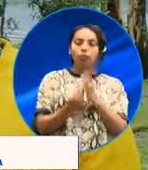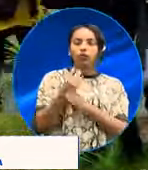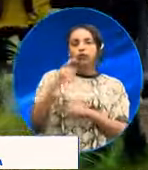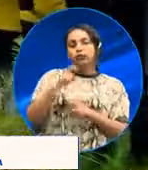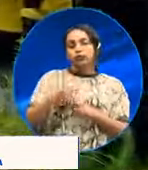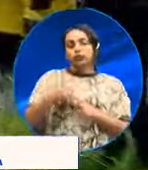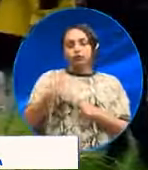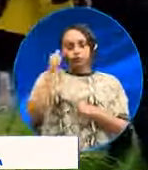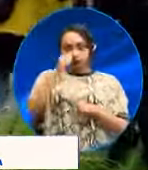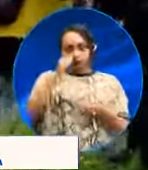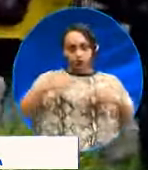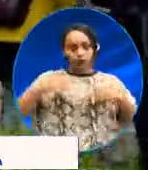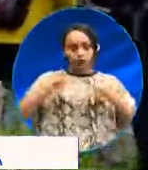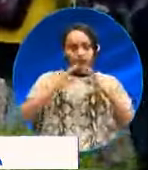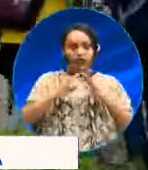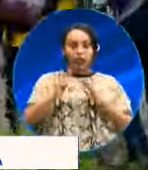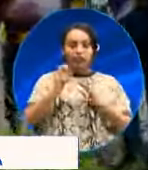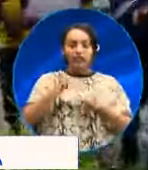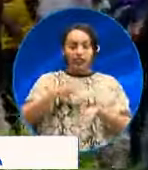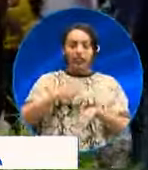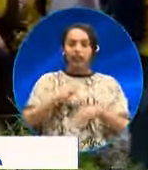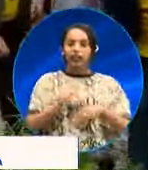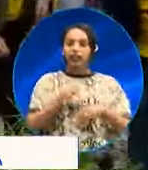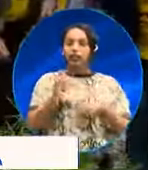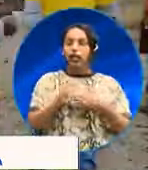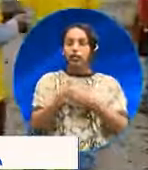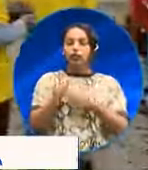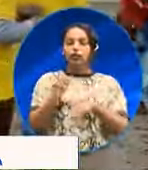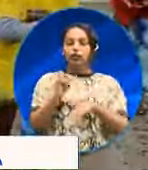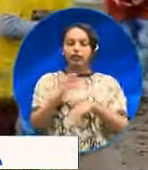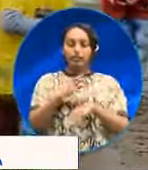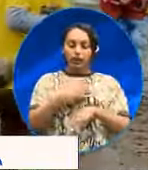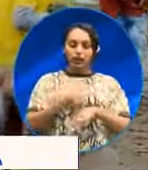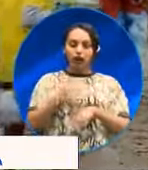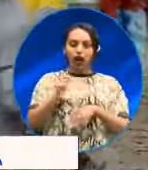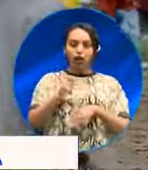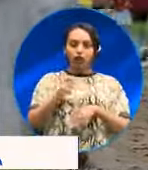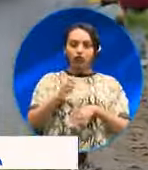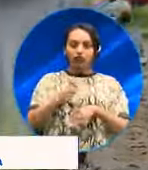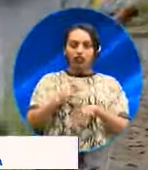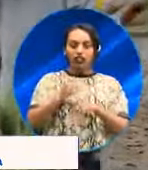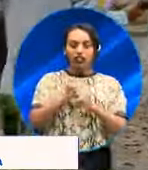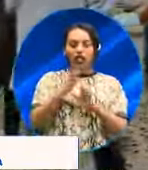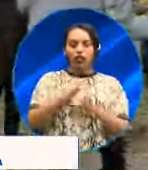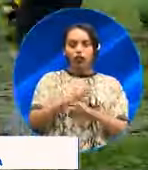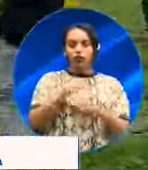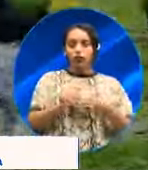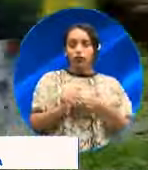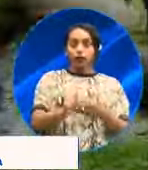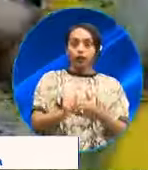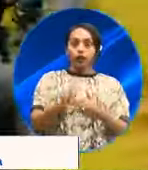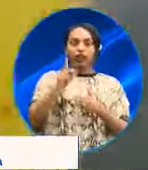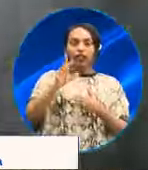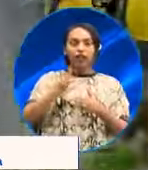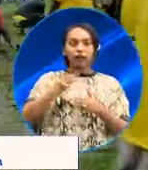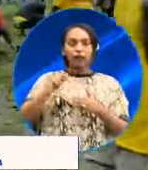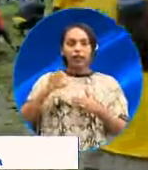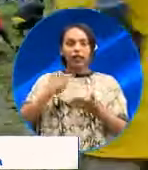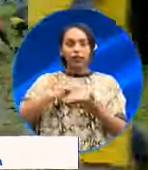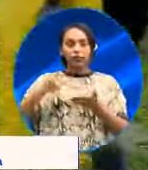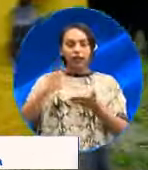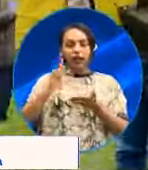ማሳደግ አለብን። የኢትዮጵያ ወጣቶች ሰላምና ብልጽግና ተልእኮ ሊግ አባላትና ኤላውቶ ኢንጂነሪንግ ኩባንያ ሰራተኞችና አመራሮች በየካ ሚሊኒየም